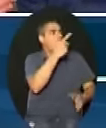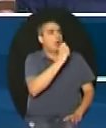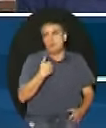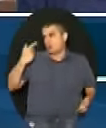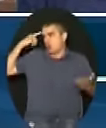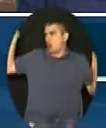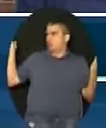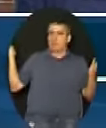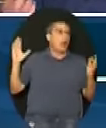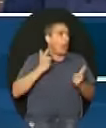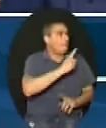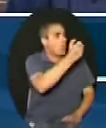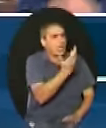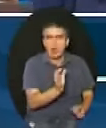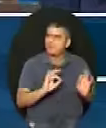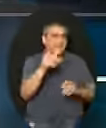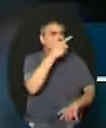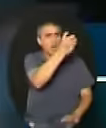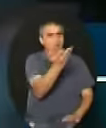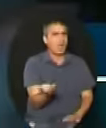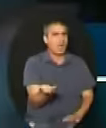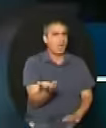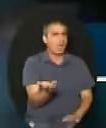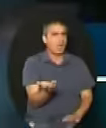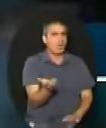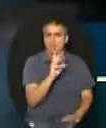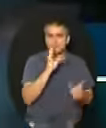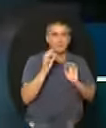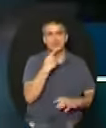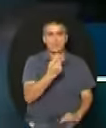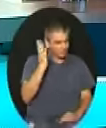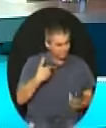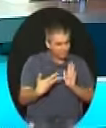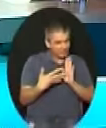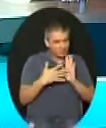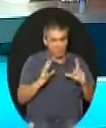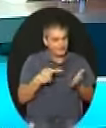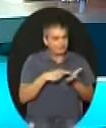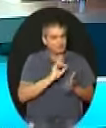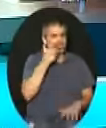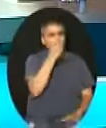יודע. למה לא ירו בהם? לא, לא, למה אף אחד לא אומר, בואו נחקור את זה? למה אף אחד לא אומר, בואו נחקור את זה?